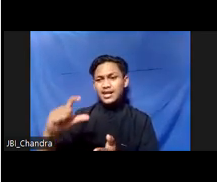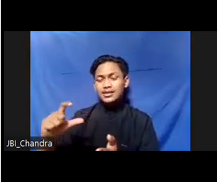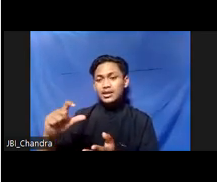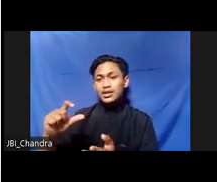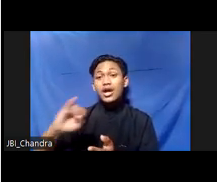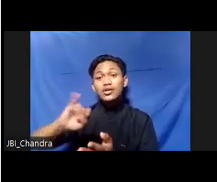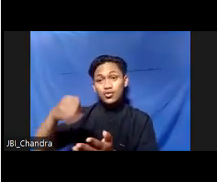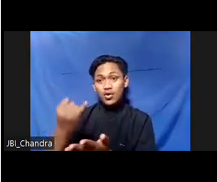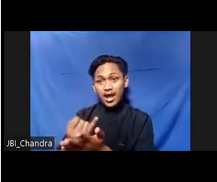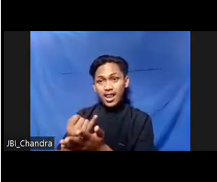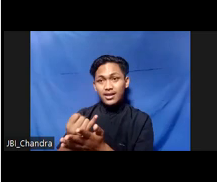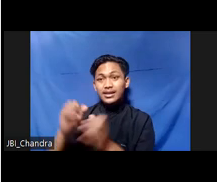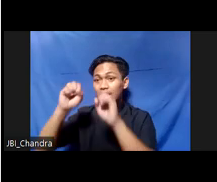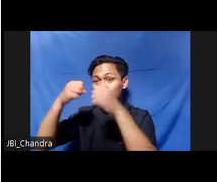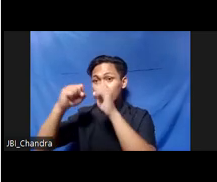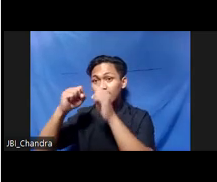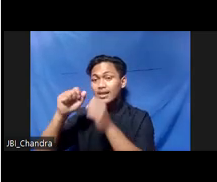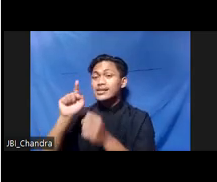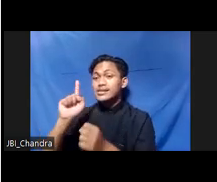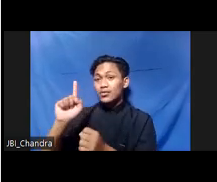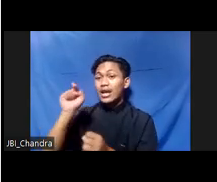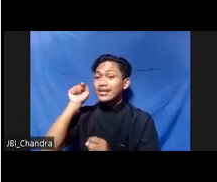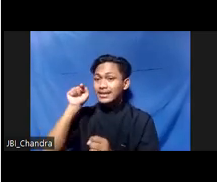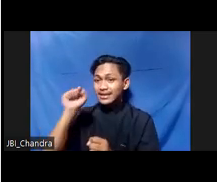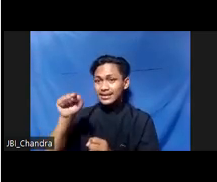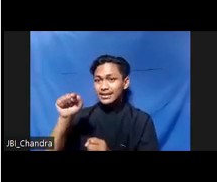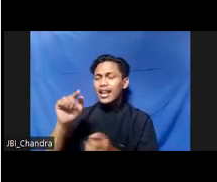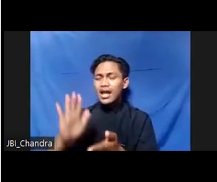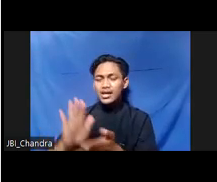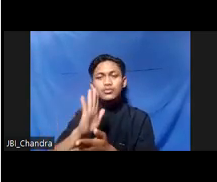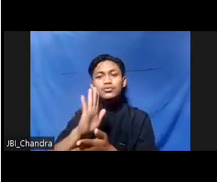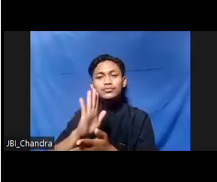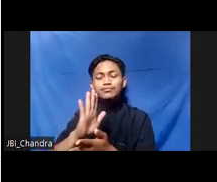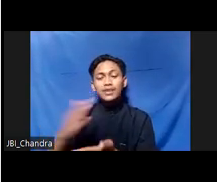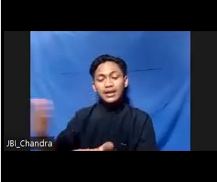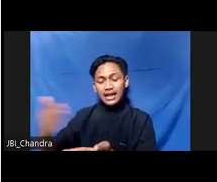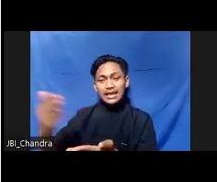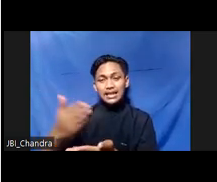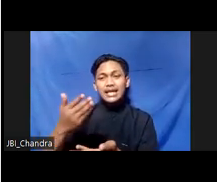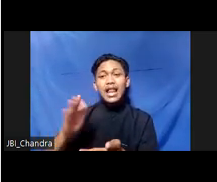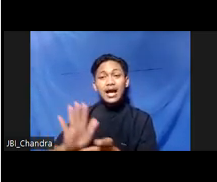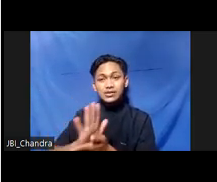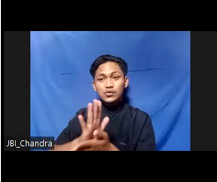sekali klik nanti Meta data yang kita inginkan nanti sudah akan tersimpan di softwarenya